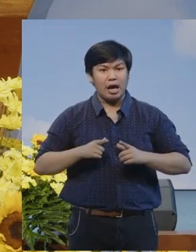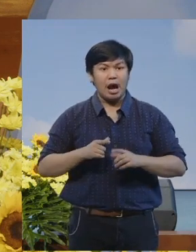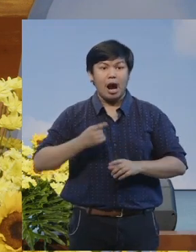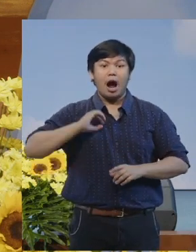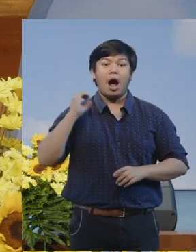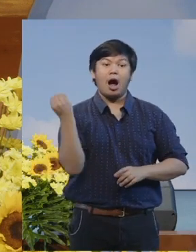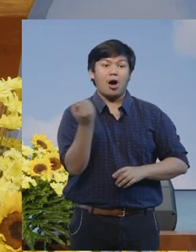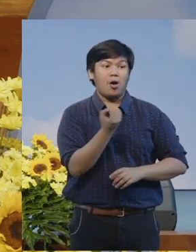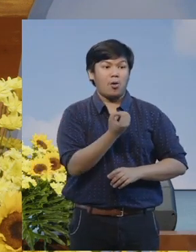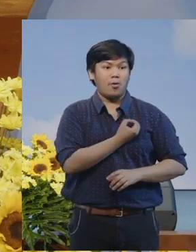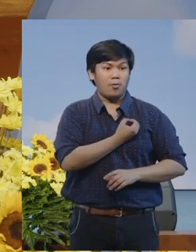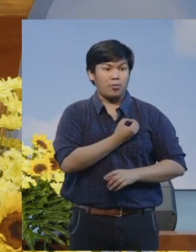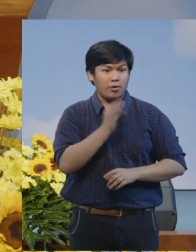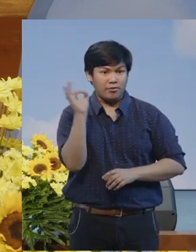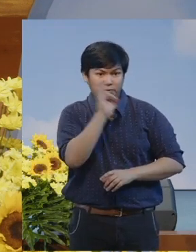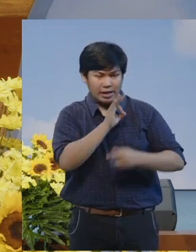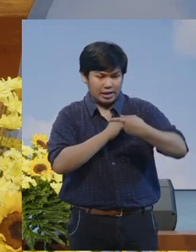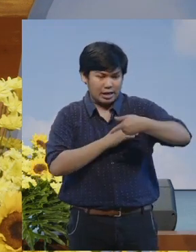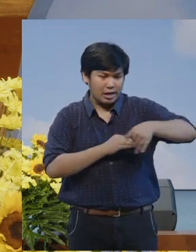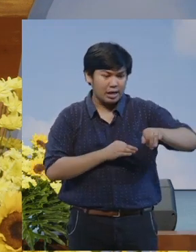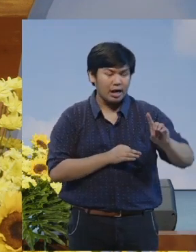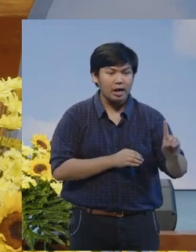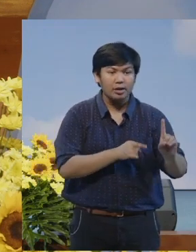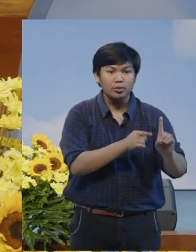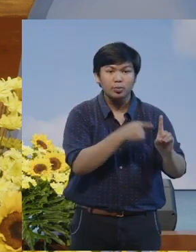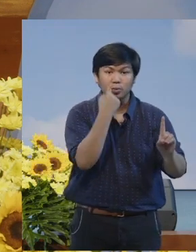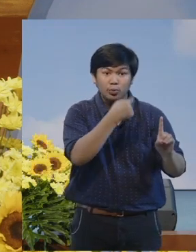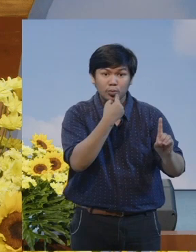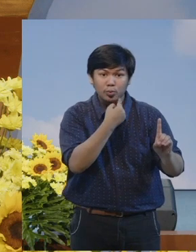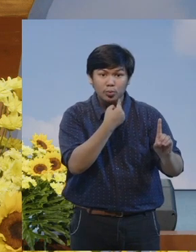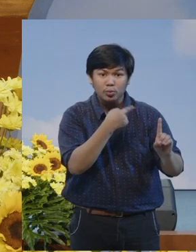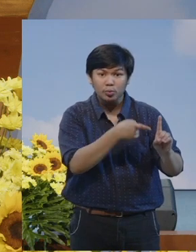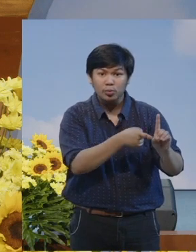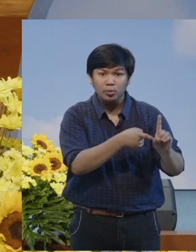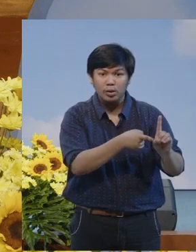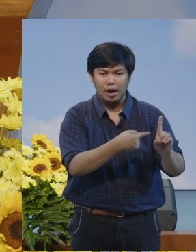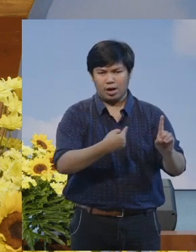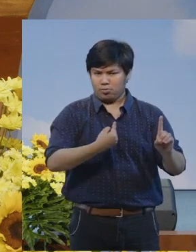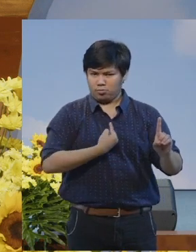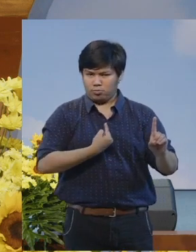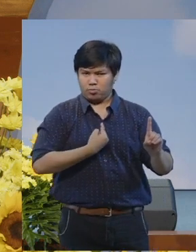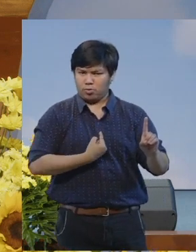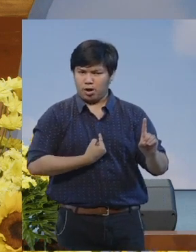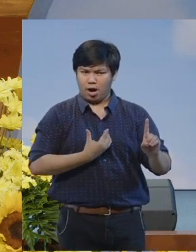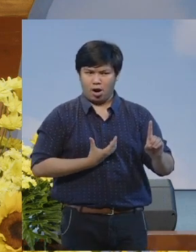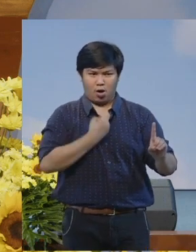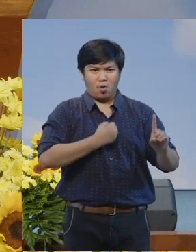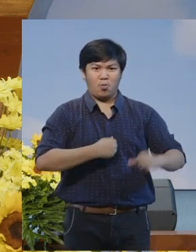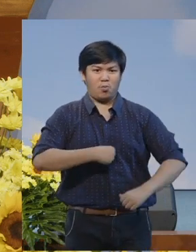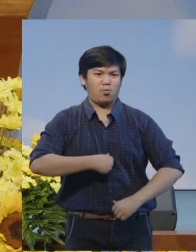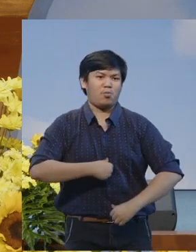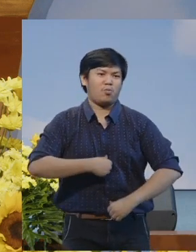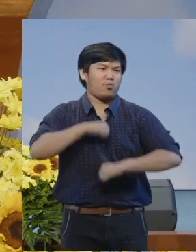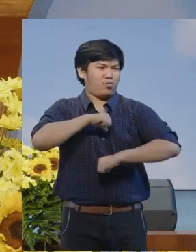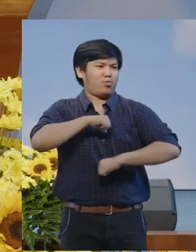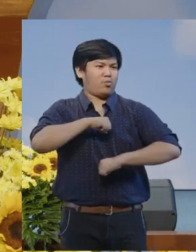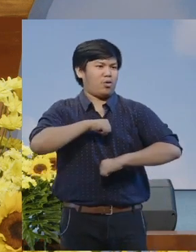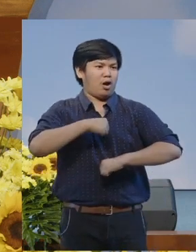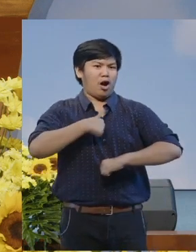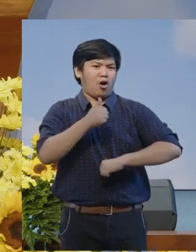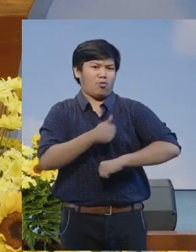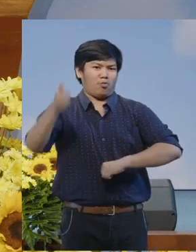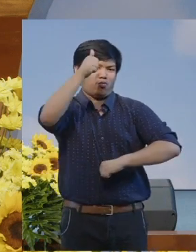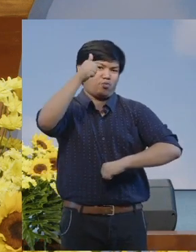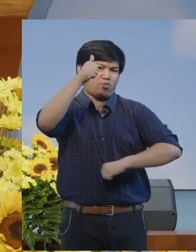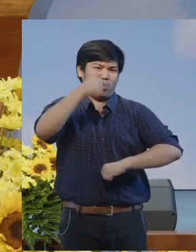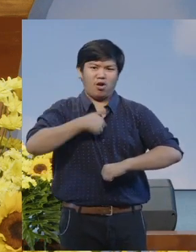ating buhay, hulaan nyo kung sino? Ang ating sarili. Ang ating sarili, ang pinakamalaki nating